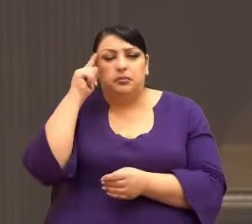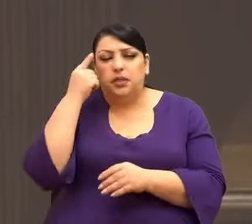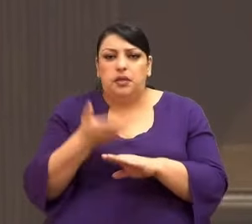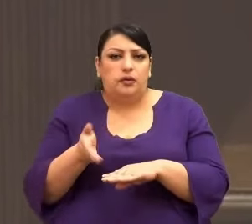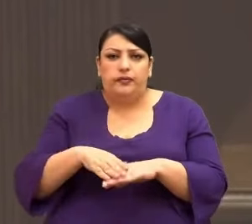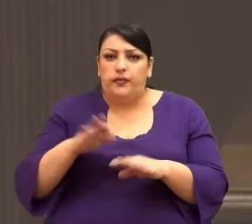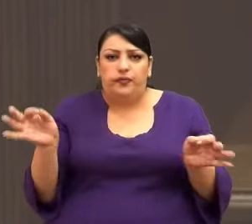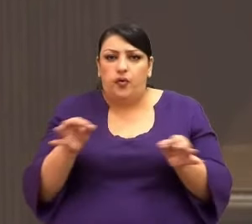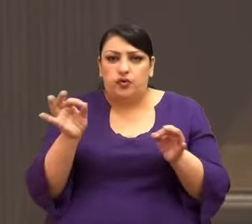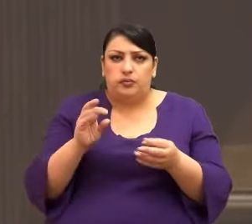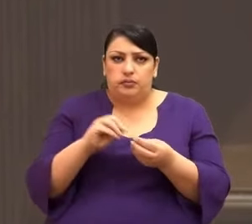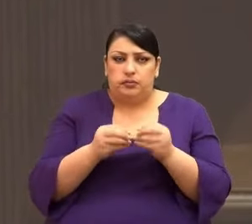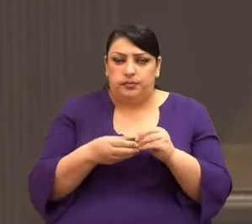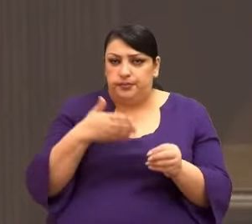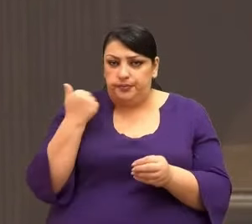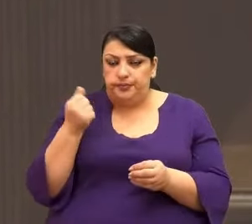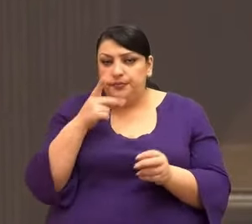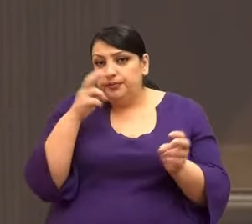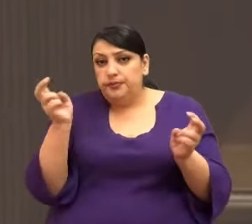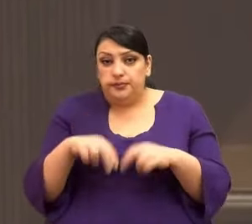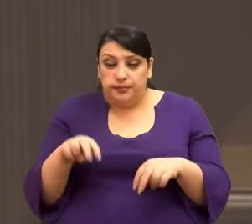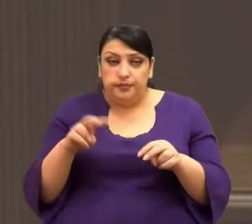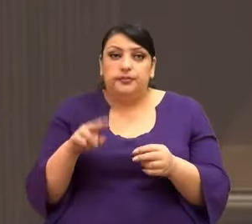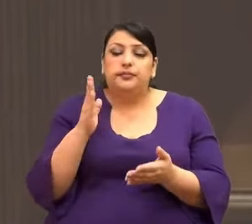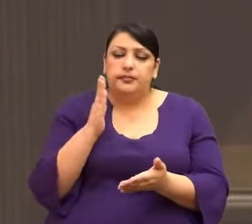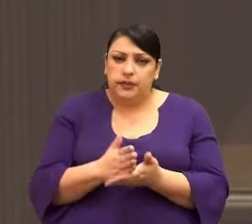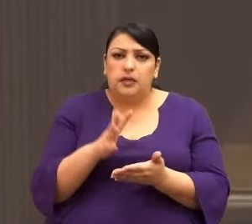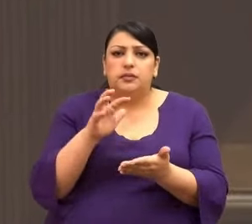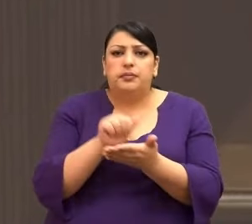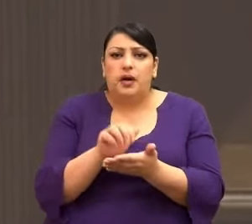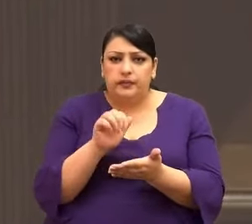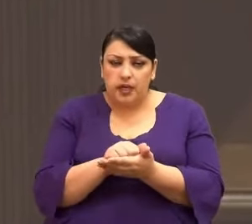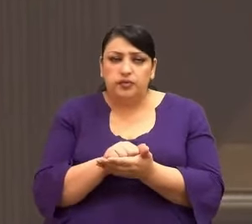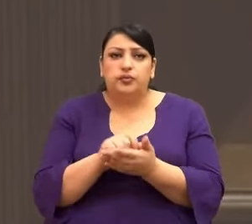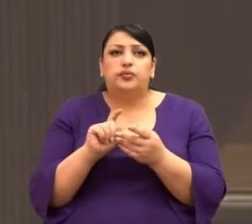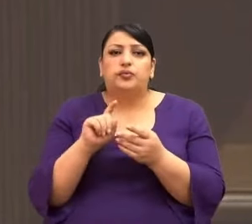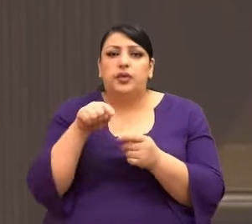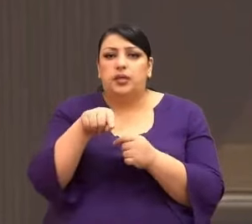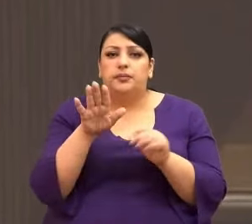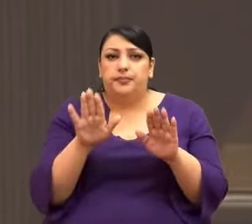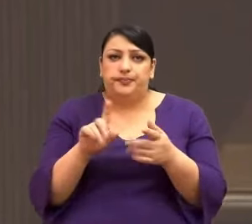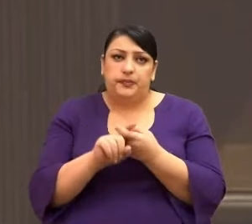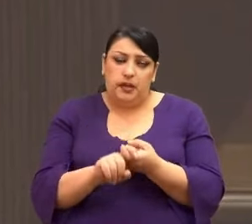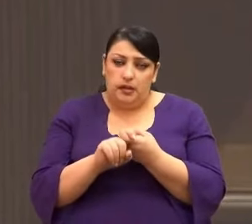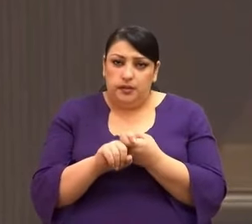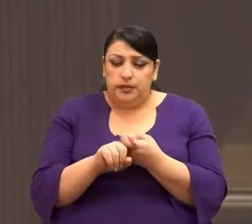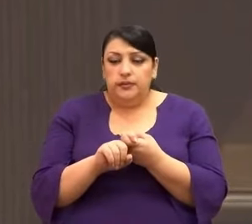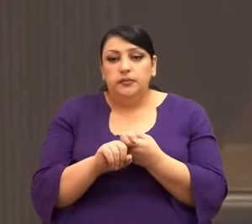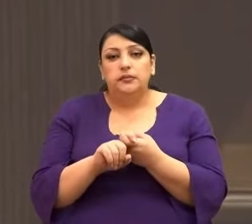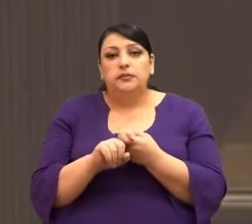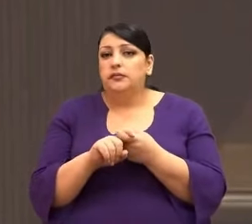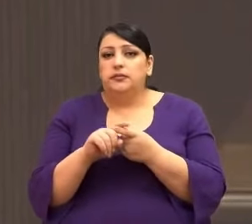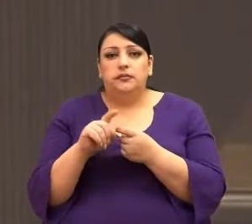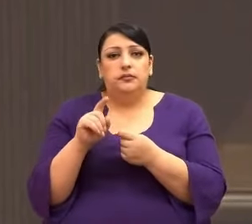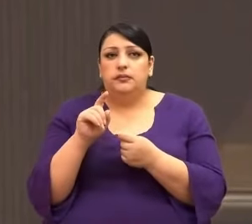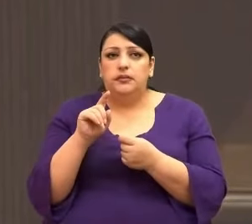չկա։ Ինչ վերաբերում է գնահատականին, գնահատական կա, զբաղվածության վրա ազդեցությունը էական չի լինելու,